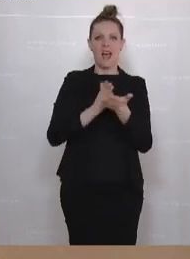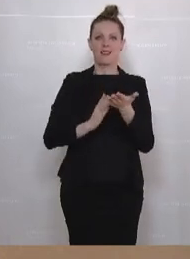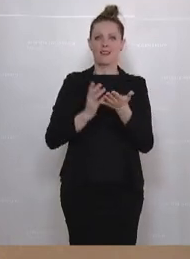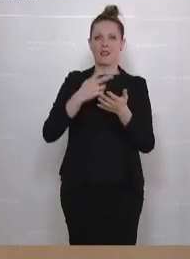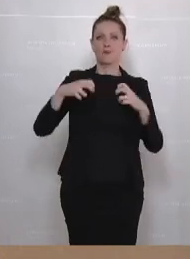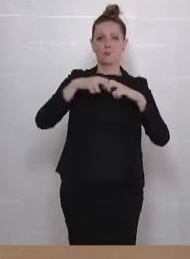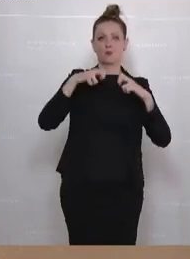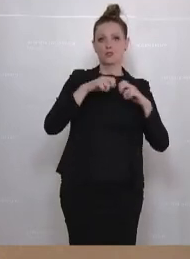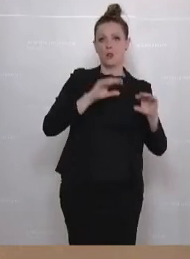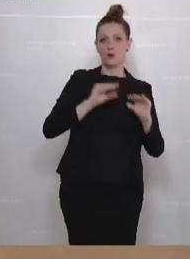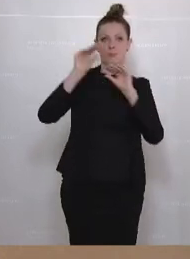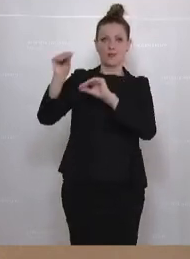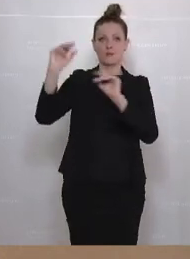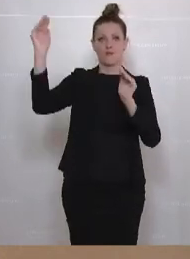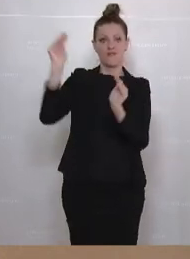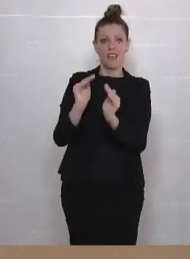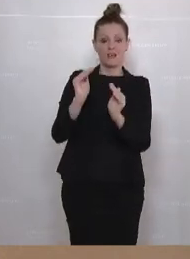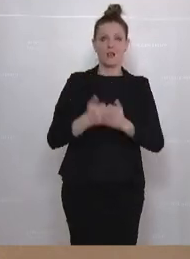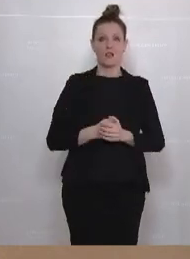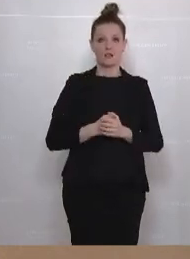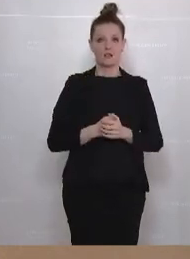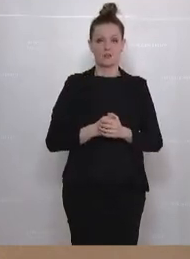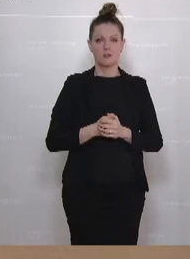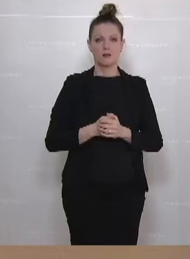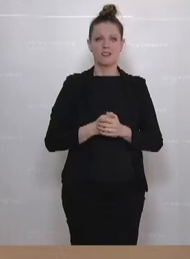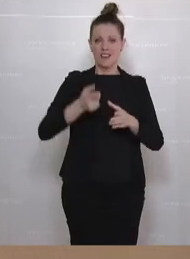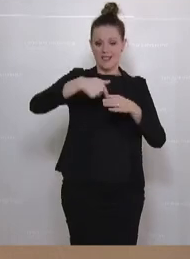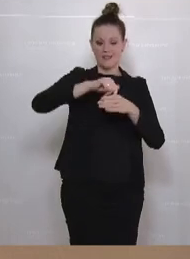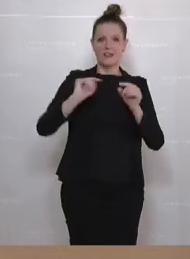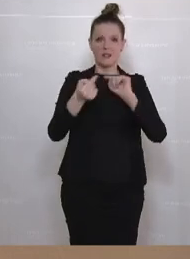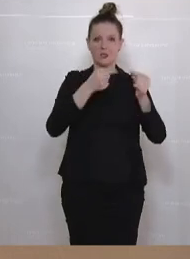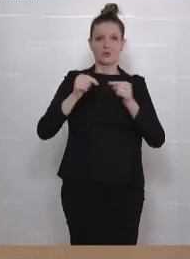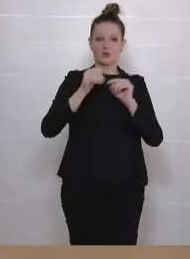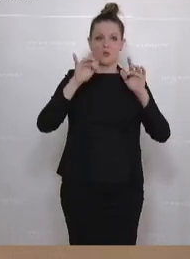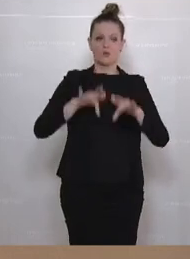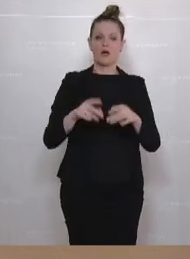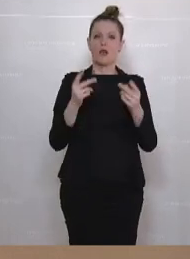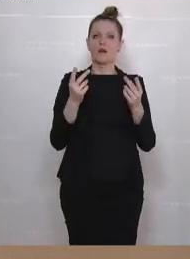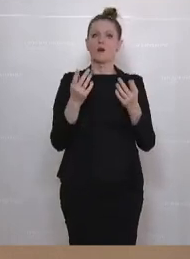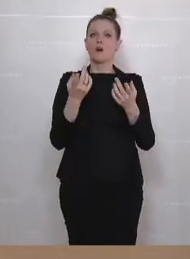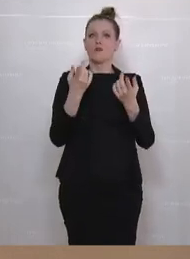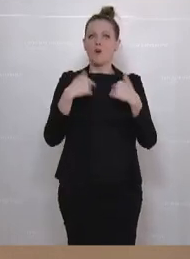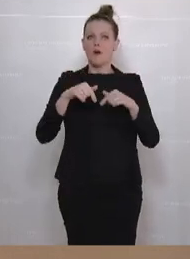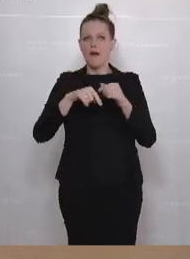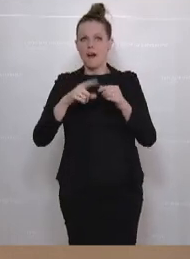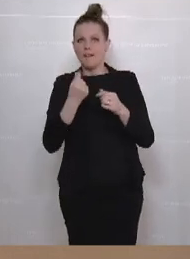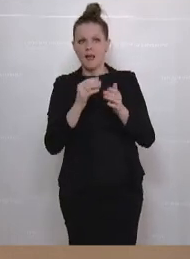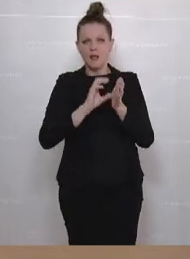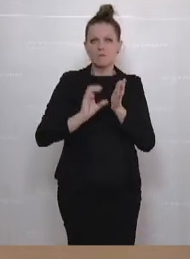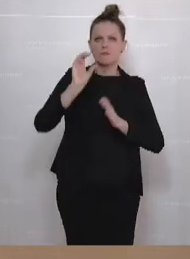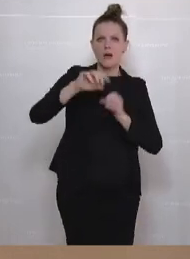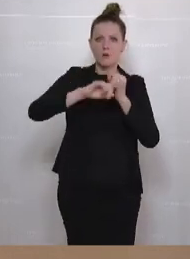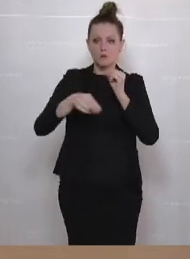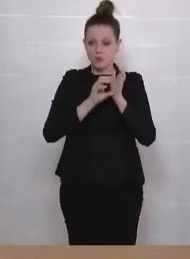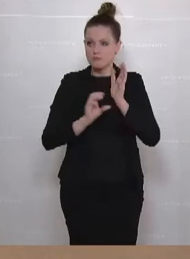Brüssel übertragen müssen, sogar verringert. Und wenn wir sehen, die interne Debatte, die wir haben, aus welchem Topf das gemacht wird, wenn wir das direkt aus dem Budget